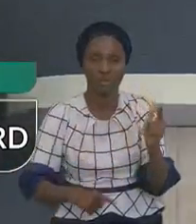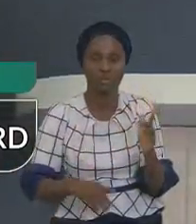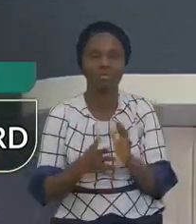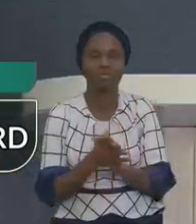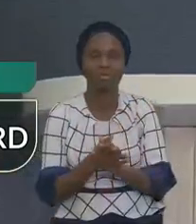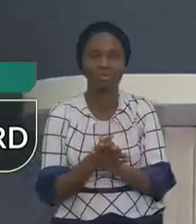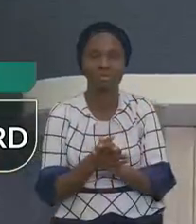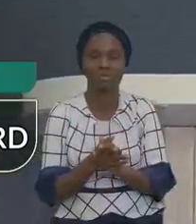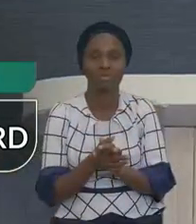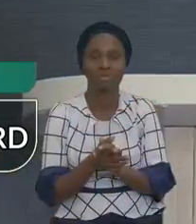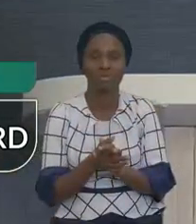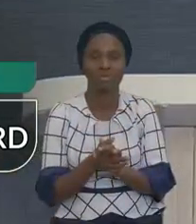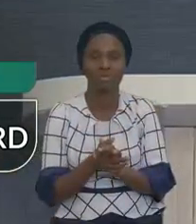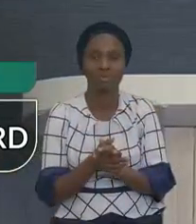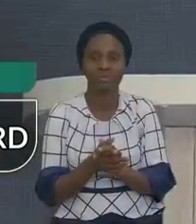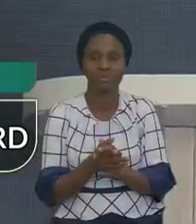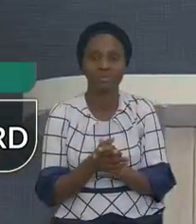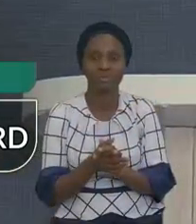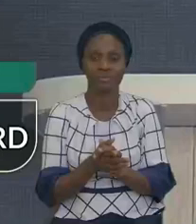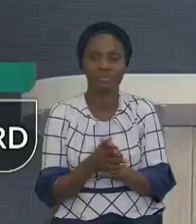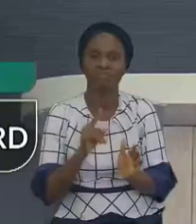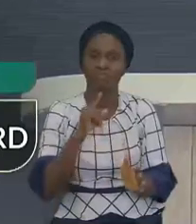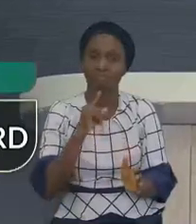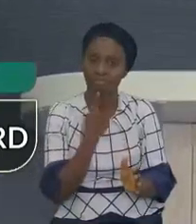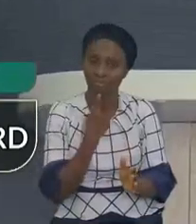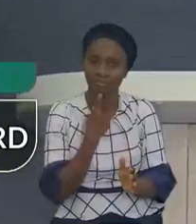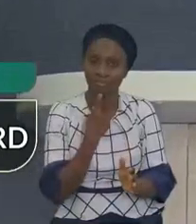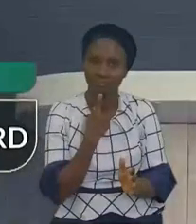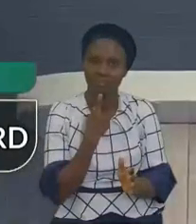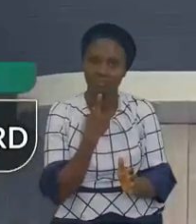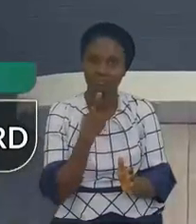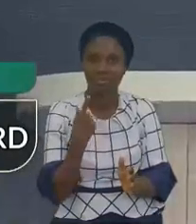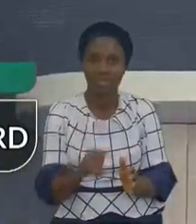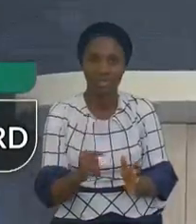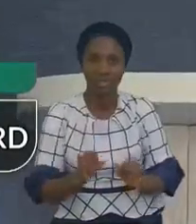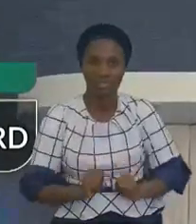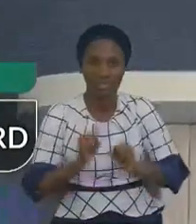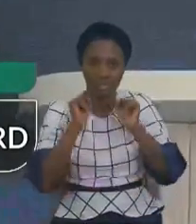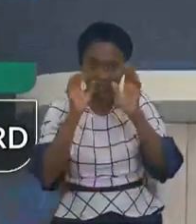La diligence, l'engagement, la consécration,